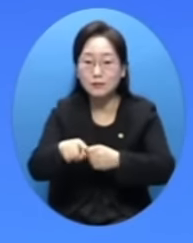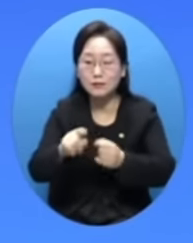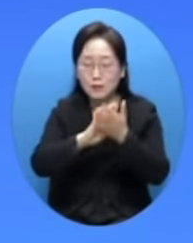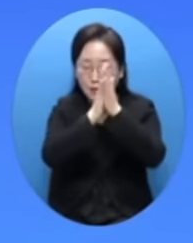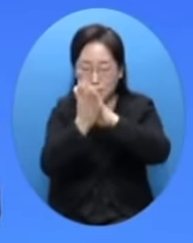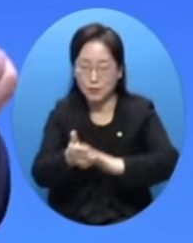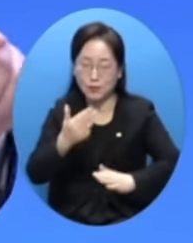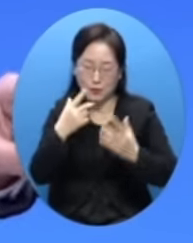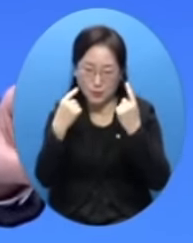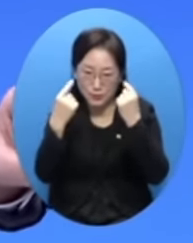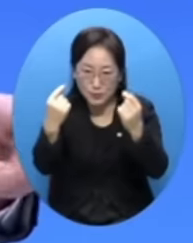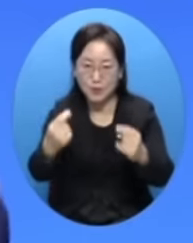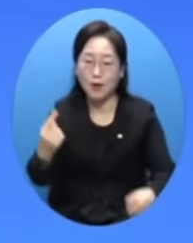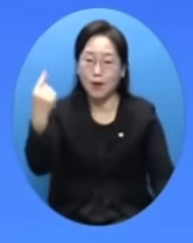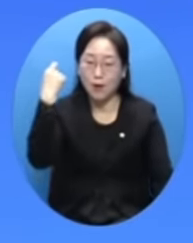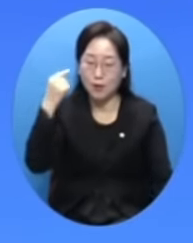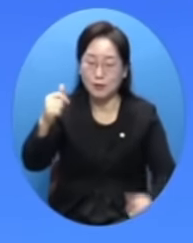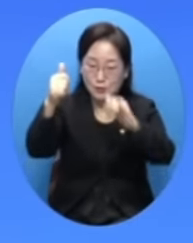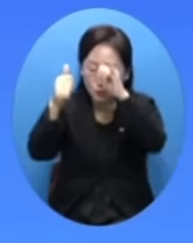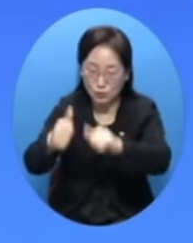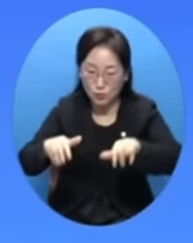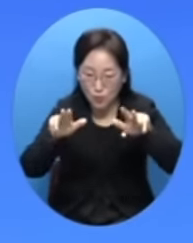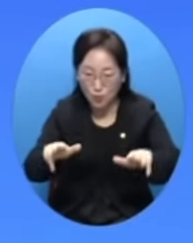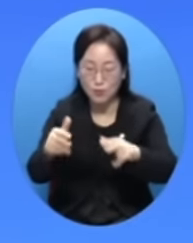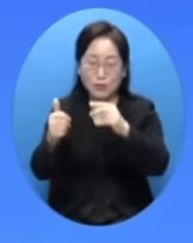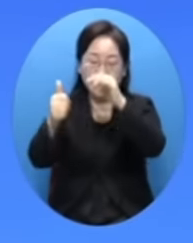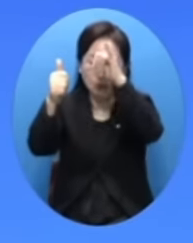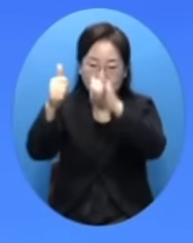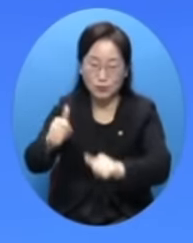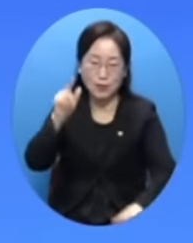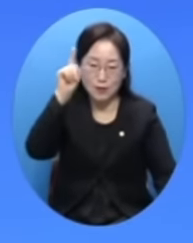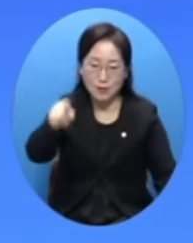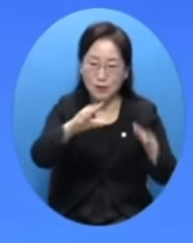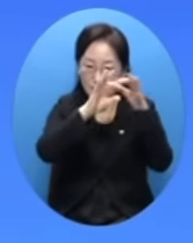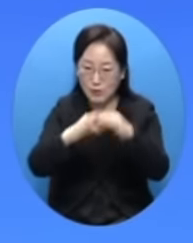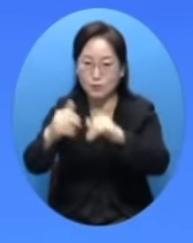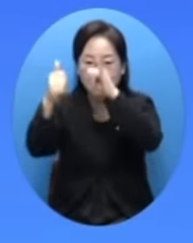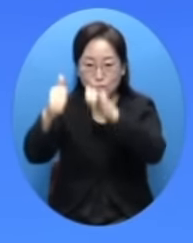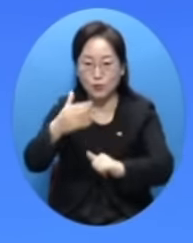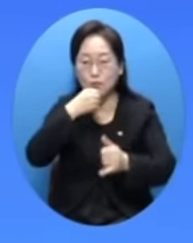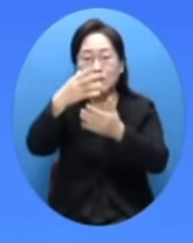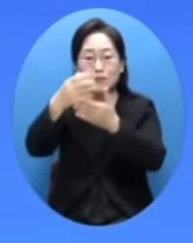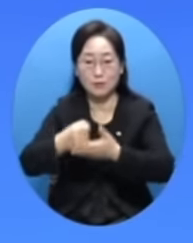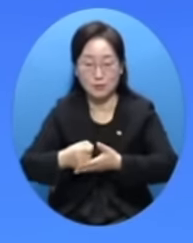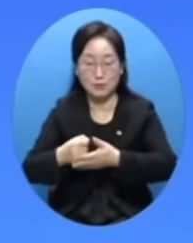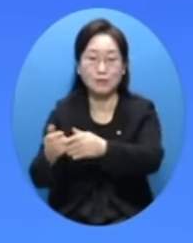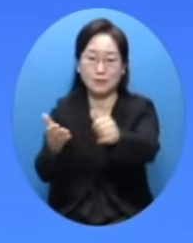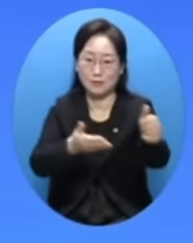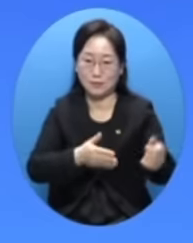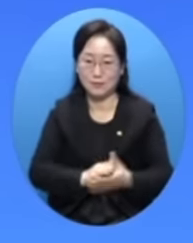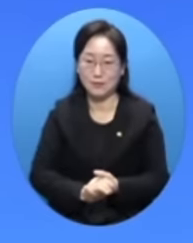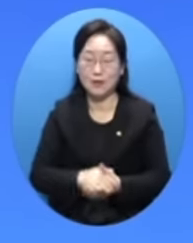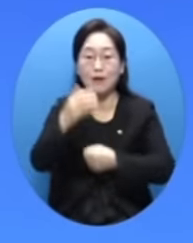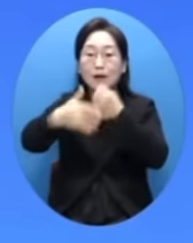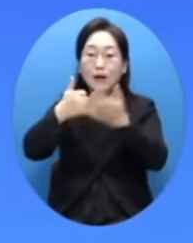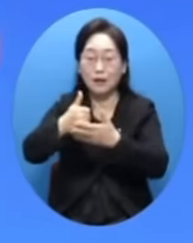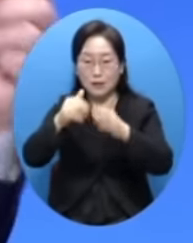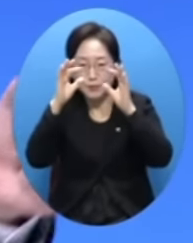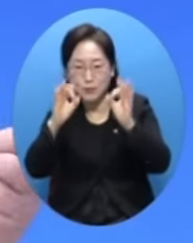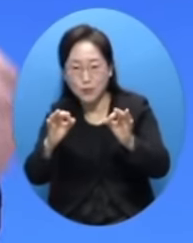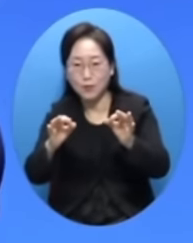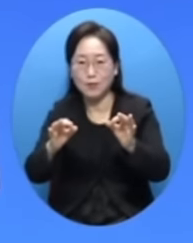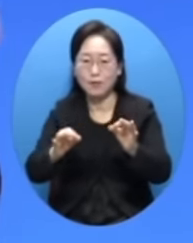없는 것입니다 어저께도 충성하고 오늘도 충성하고 내일도 충성해서 복받은 인생을 살아가시길 바랍니다 하나님 앞에서